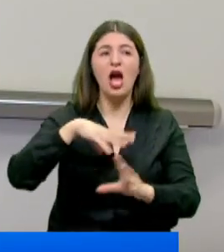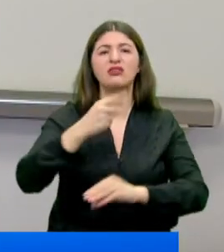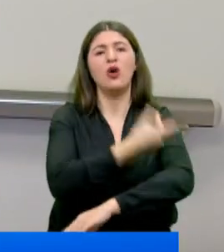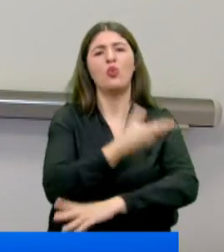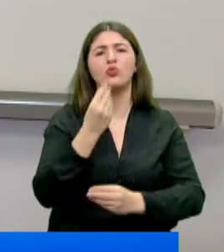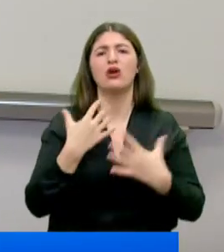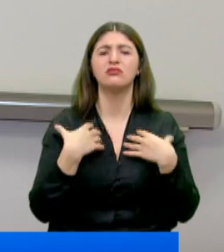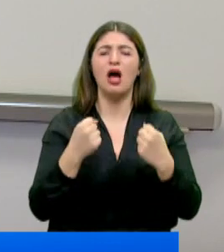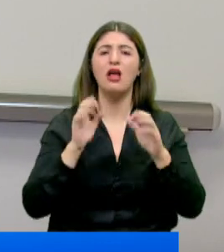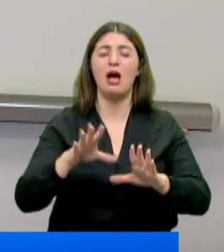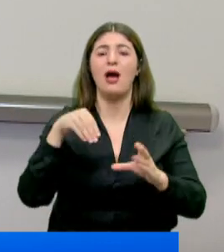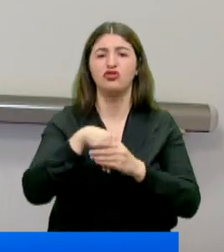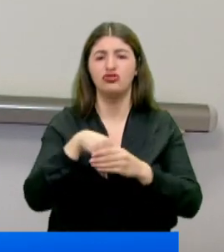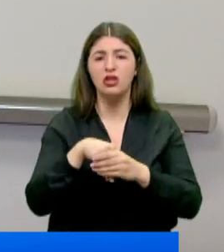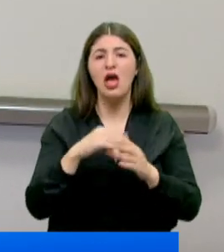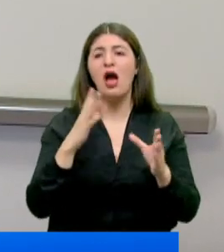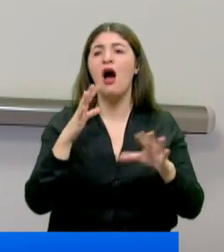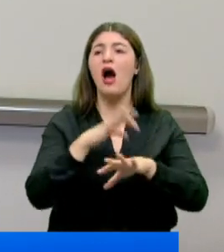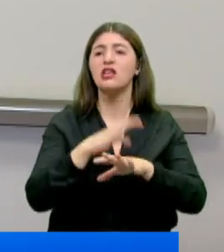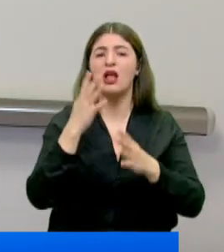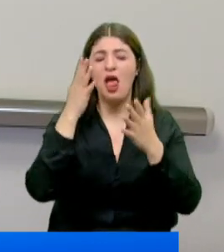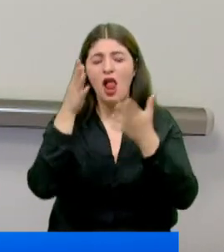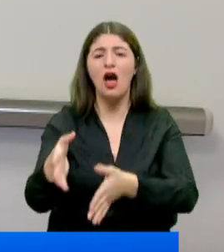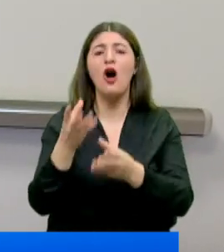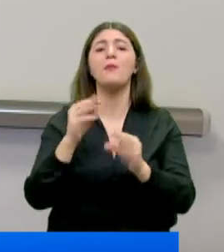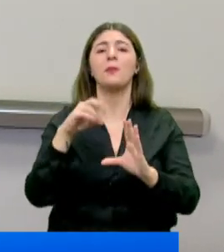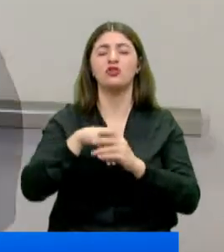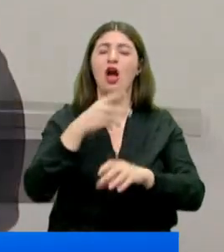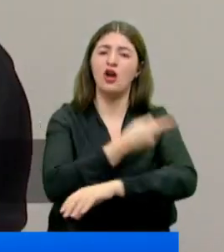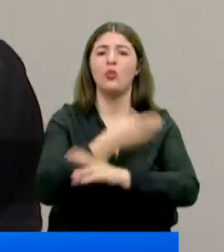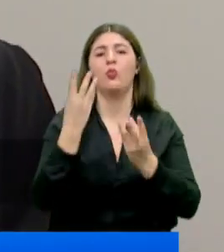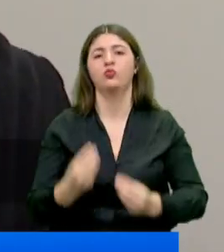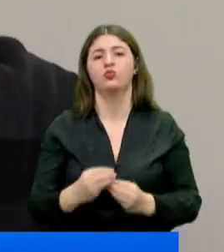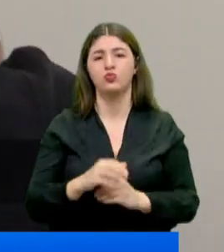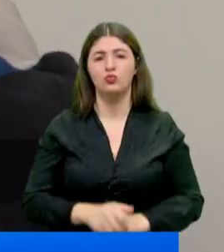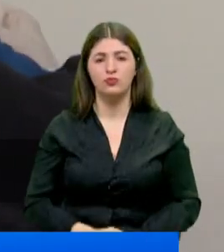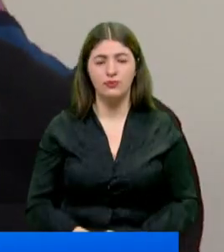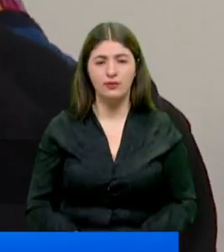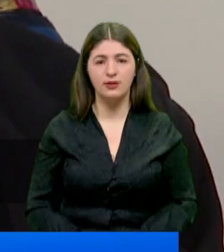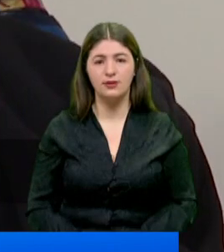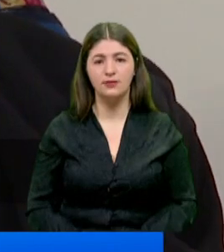aşısını olsun Sağlıklı kalmak için hastaneleri düşmemek için aşılarını olsunlar